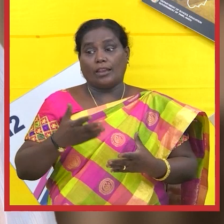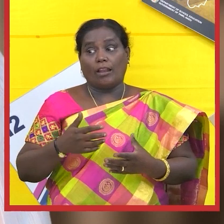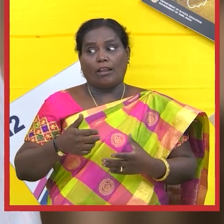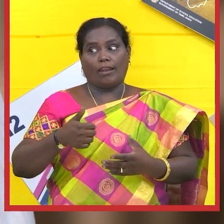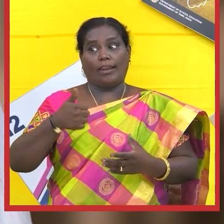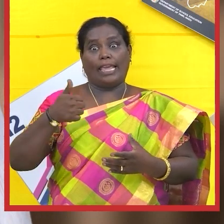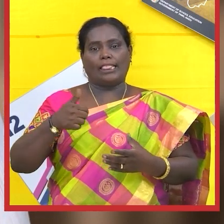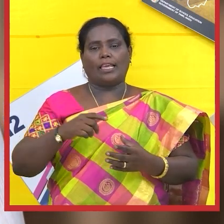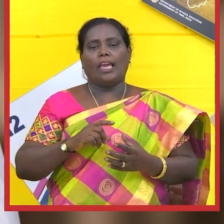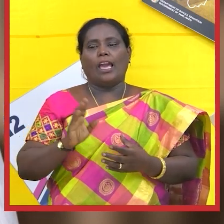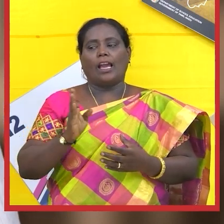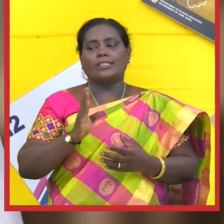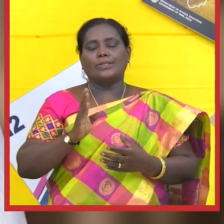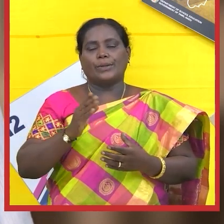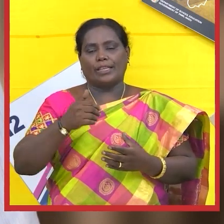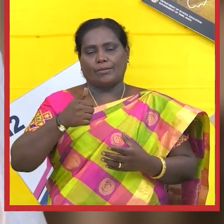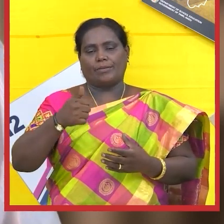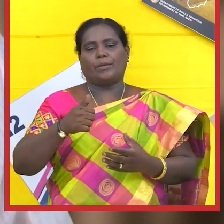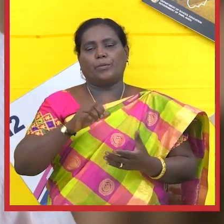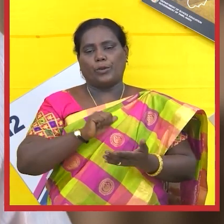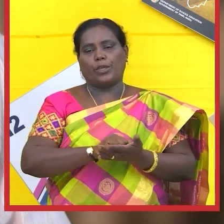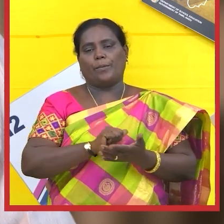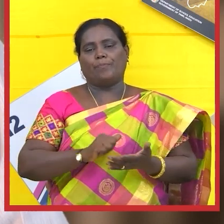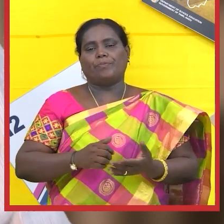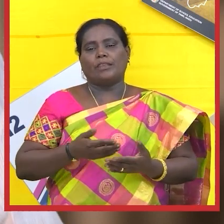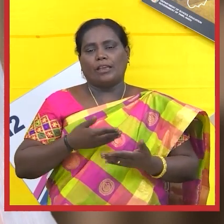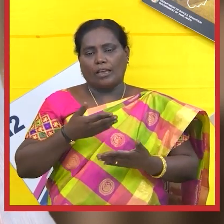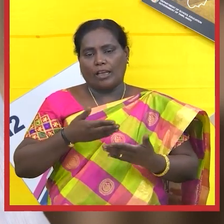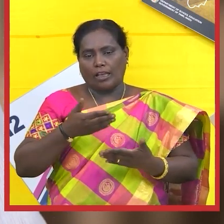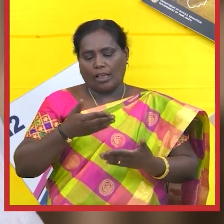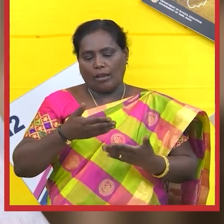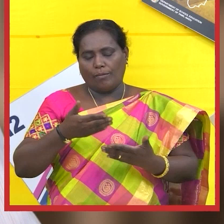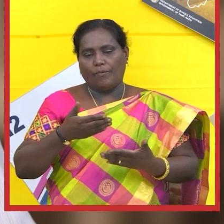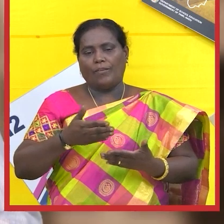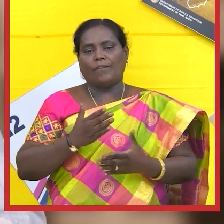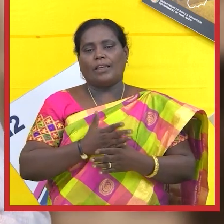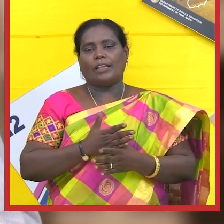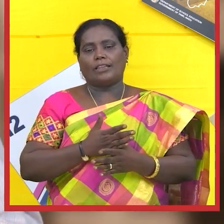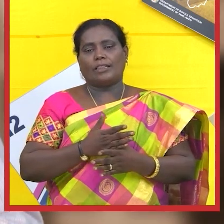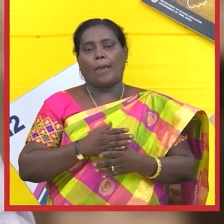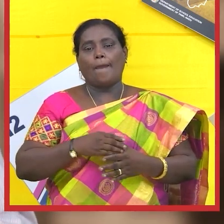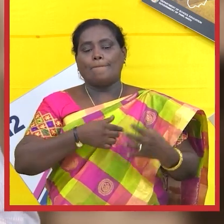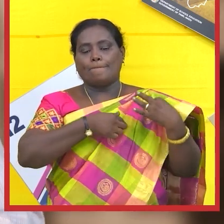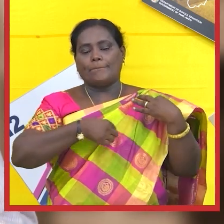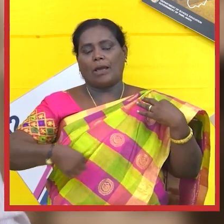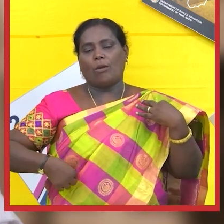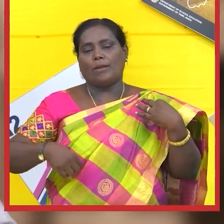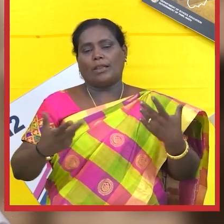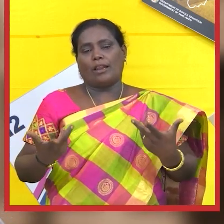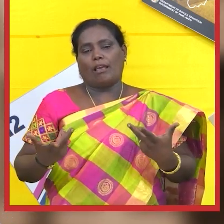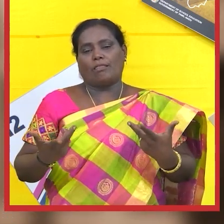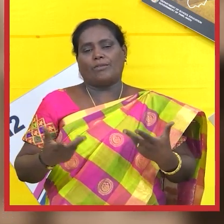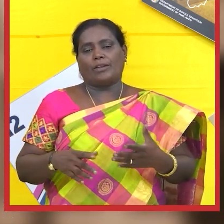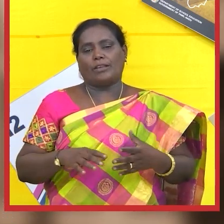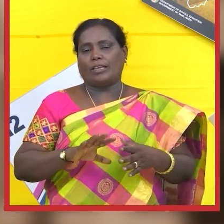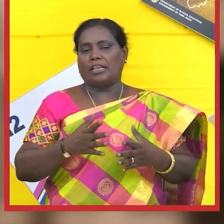நீதிக்கட்சியினுடைய அடித்தளம் மிக முக்கியமான காரணம் கல்வி வேலைவாய்ப்புகளிலே பிராமணர் அல்லாதவர்களுக்காக நிறைய வாய்ப்புகளை ஏற்படுத்தி